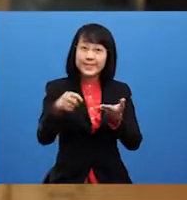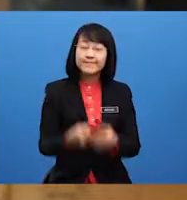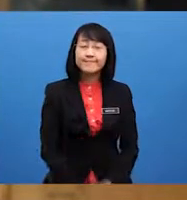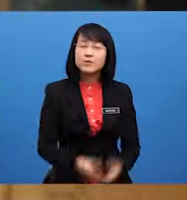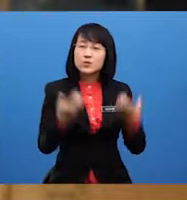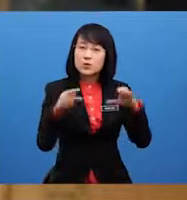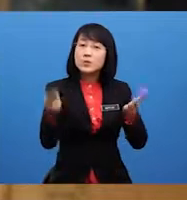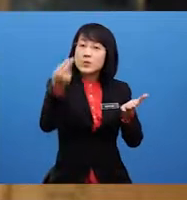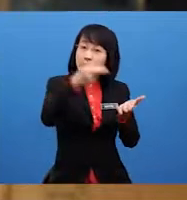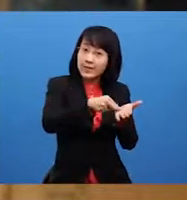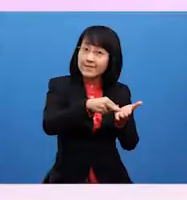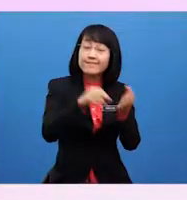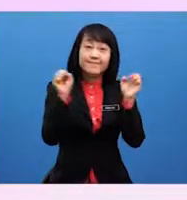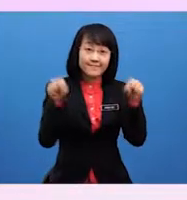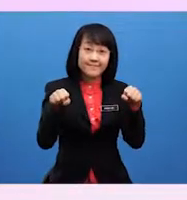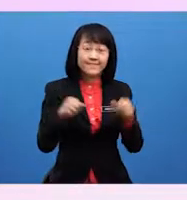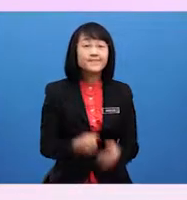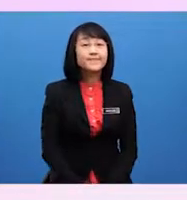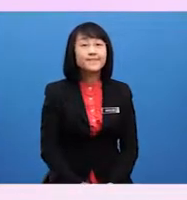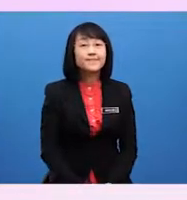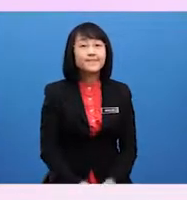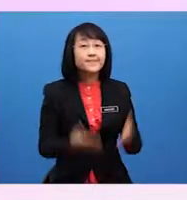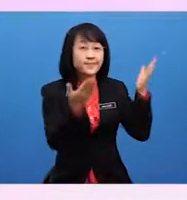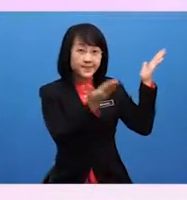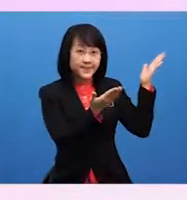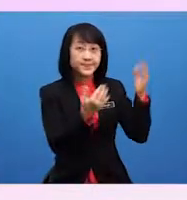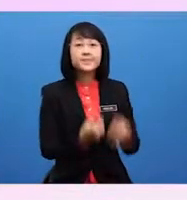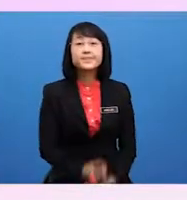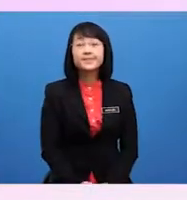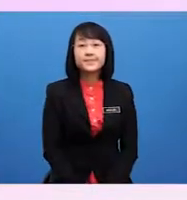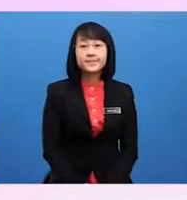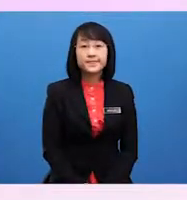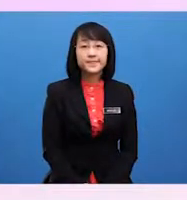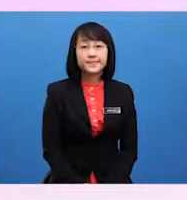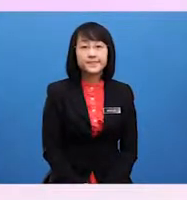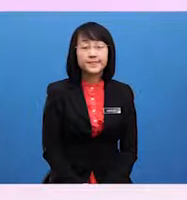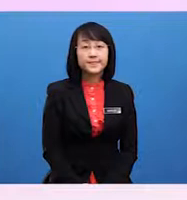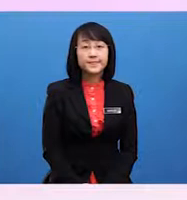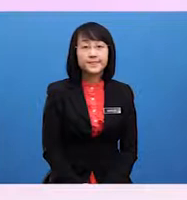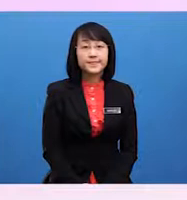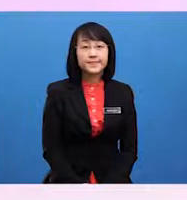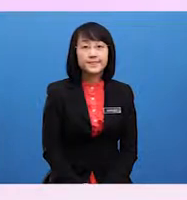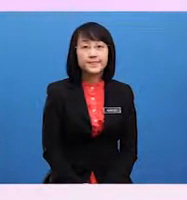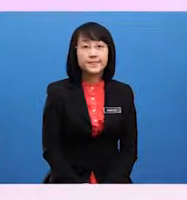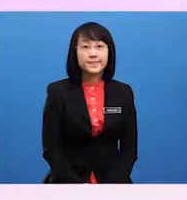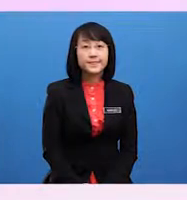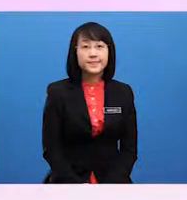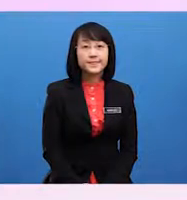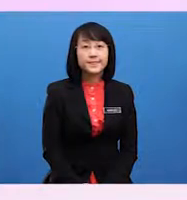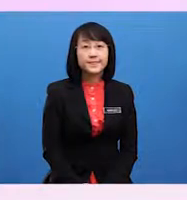ulang semula. Boleh? Yang pertama, karbohidrat. Seterusnya,